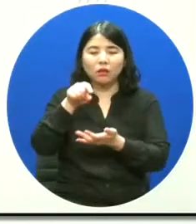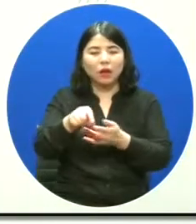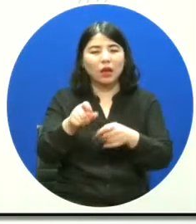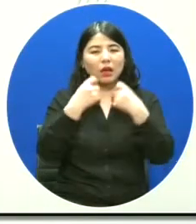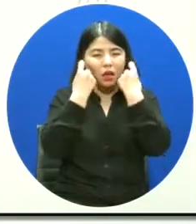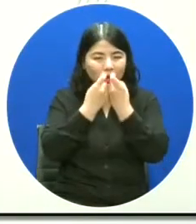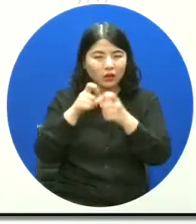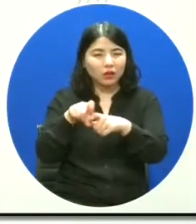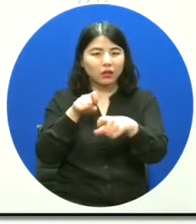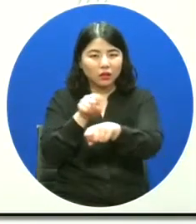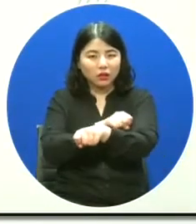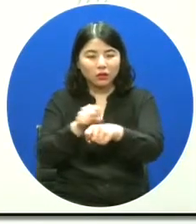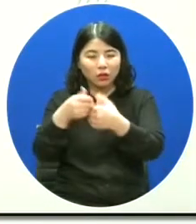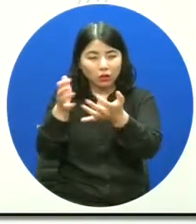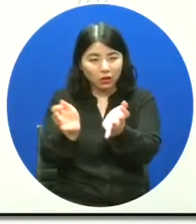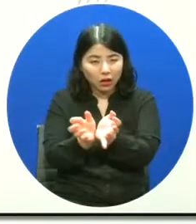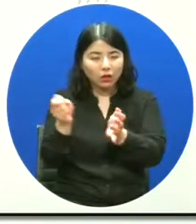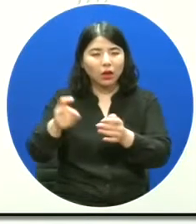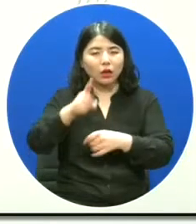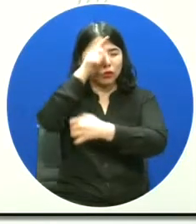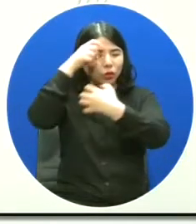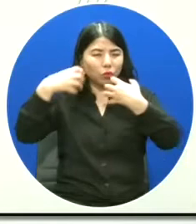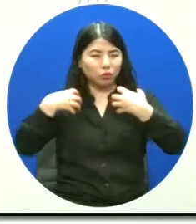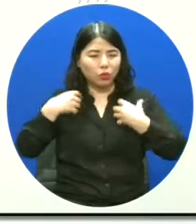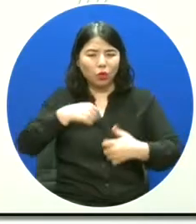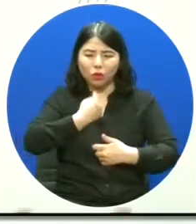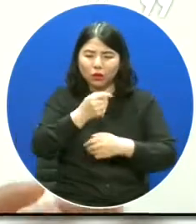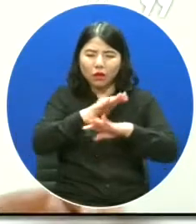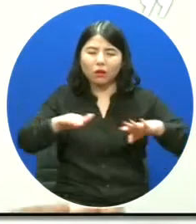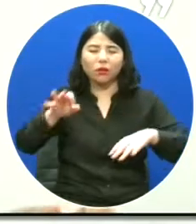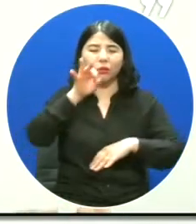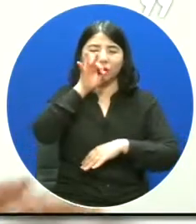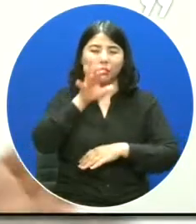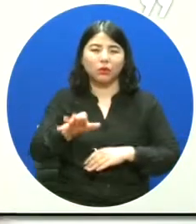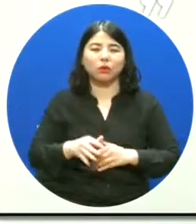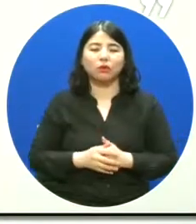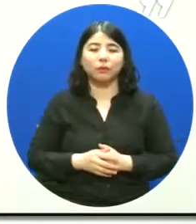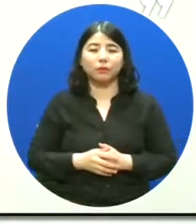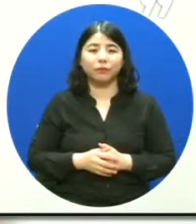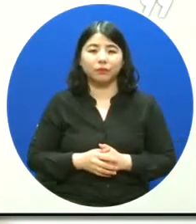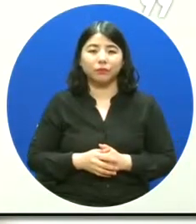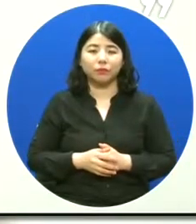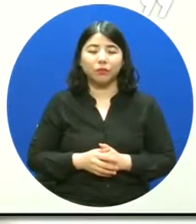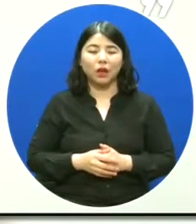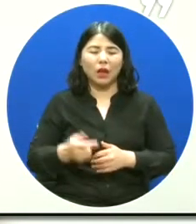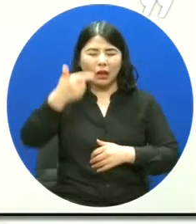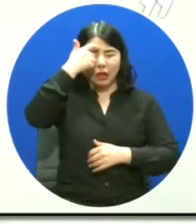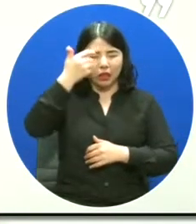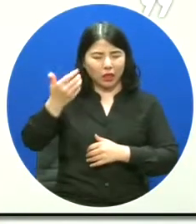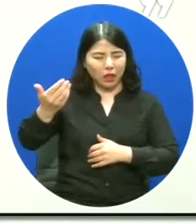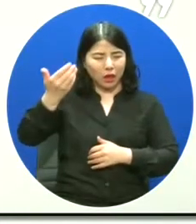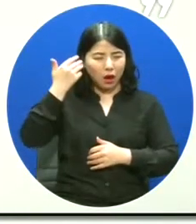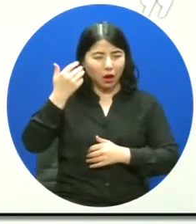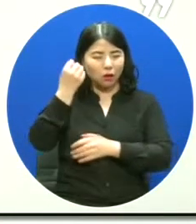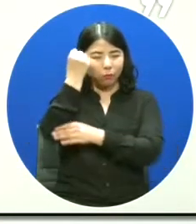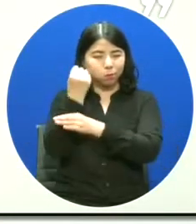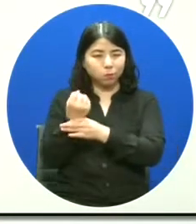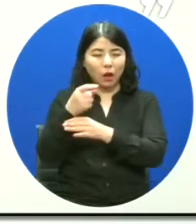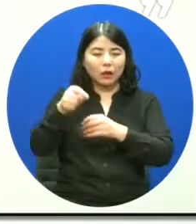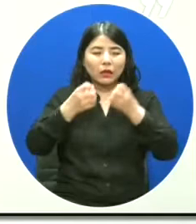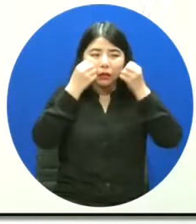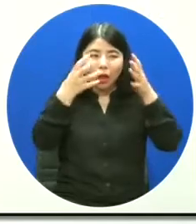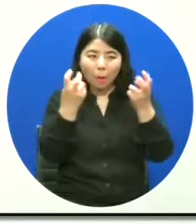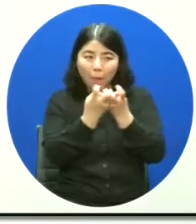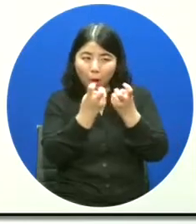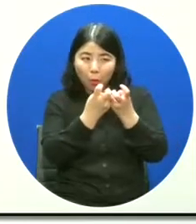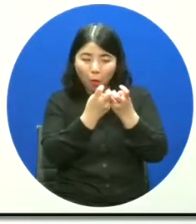특정 단체 혹은 정부기관이 단독으로 해결할 수 없는 단계에 이르렀습니다. 과거의 낡은 것을 새로운